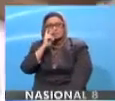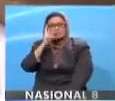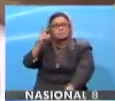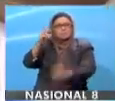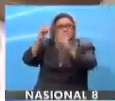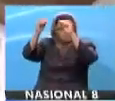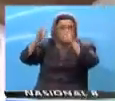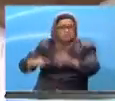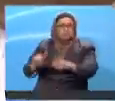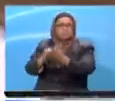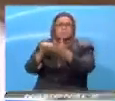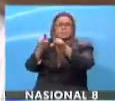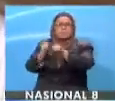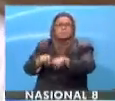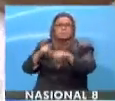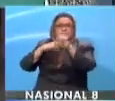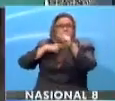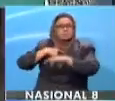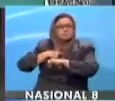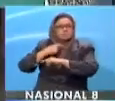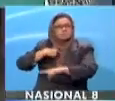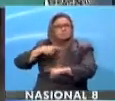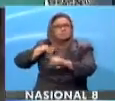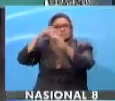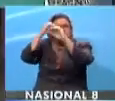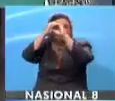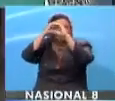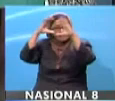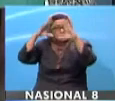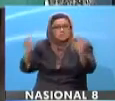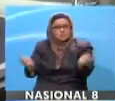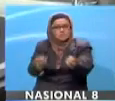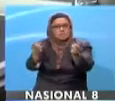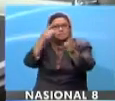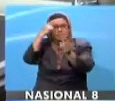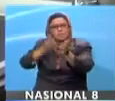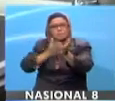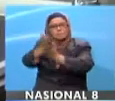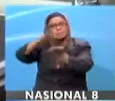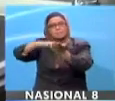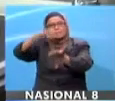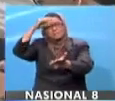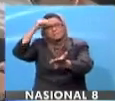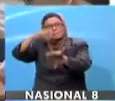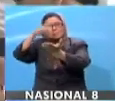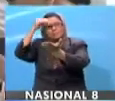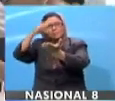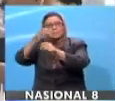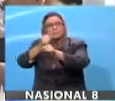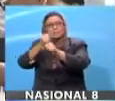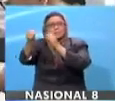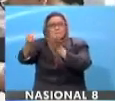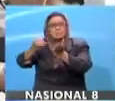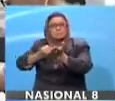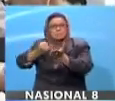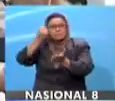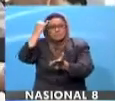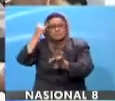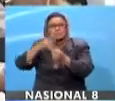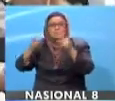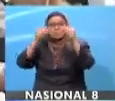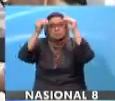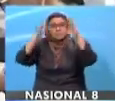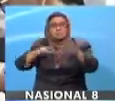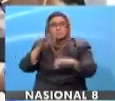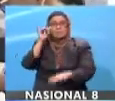sumber inspirasi untuk terus menguasai ilmu pengetahuan. Menurut Cikgu Yasmin, konsep kasih sayang perlu diterapkan dalam diri